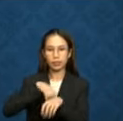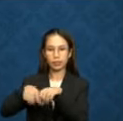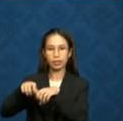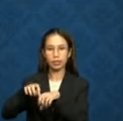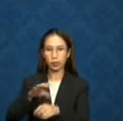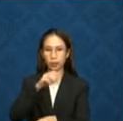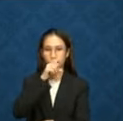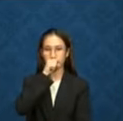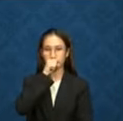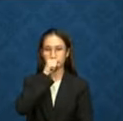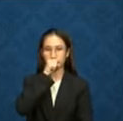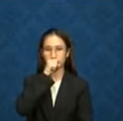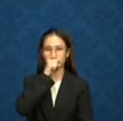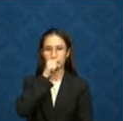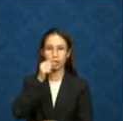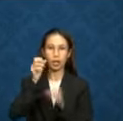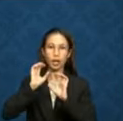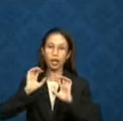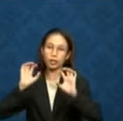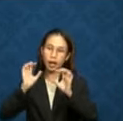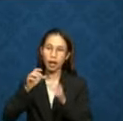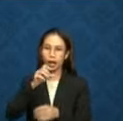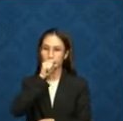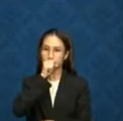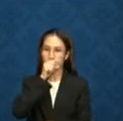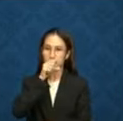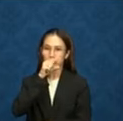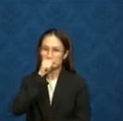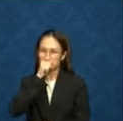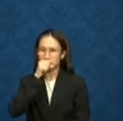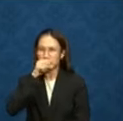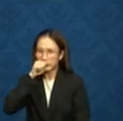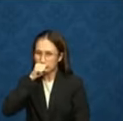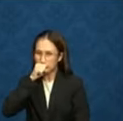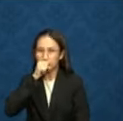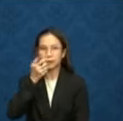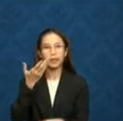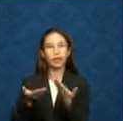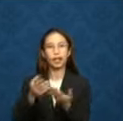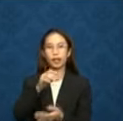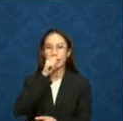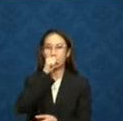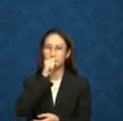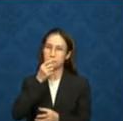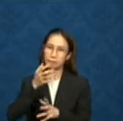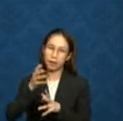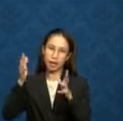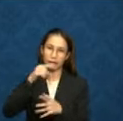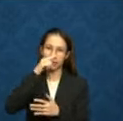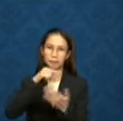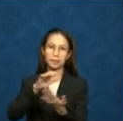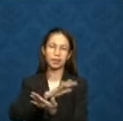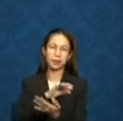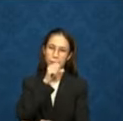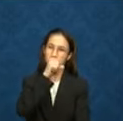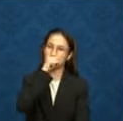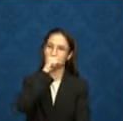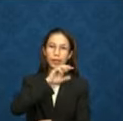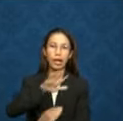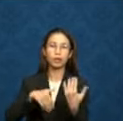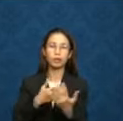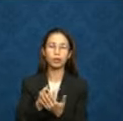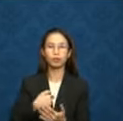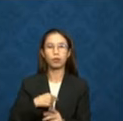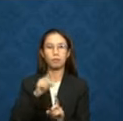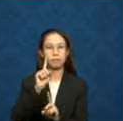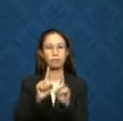อมลลัทั้งหมดมทงลบ ลับมาก ลับมากทสุด ไมรจะลบอะไรกนะกัความลบมเยอะเลยเกประเทศนี้ซึผมประ